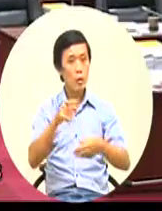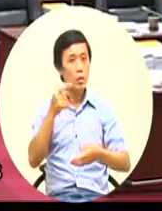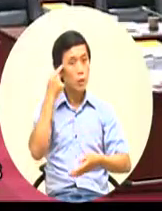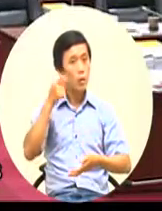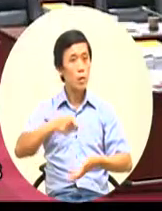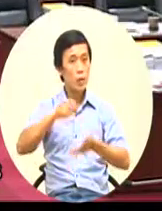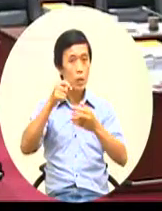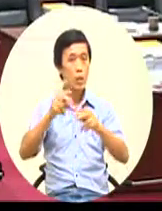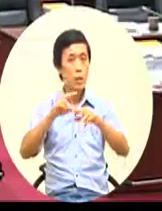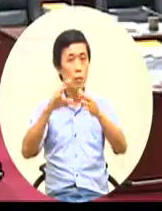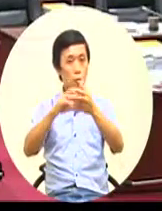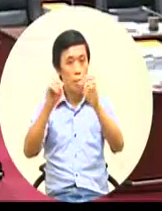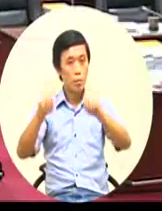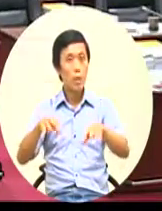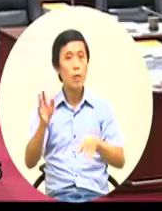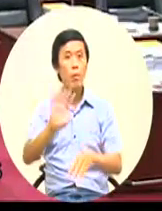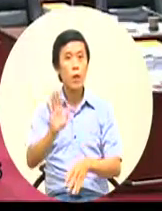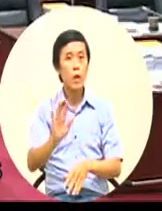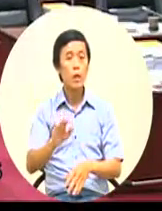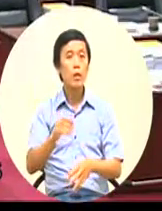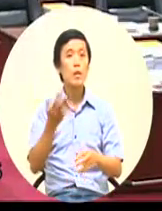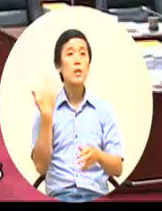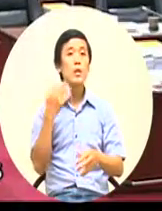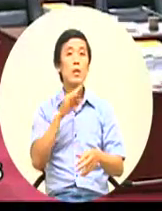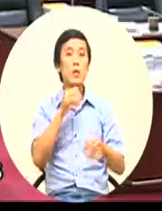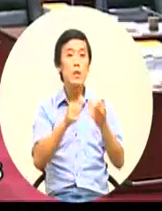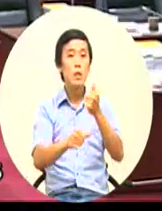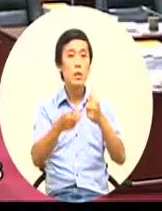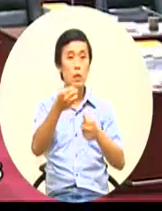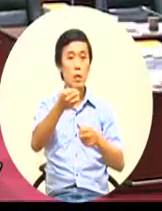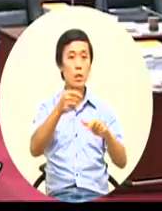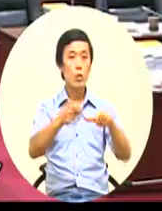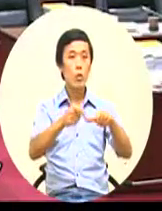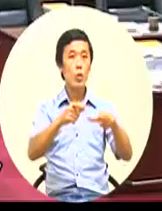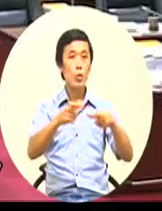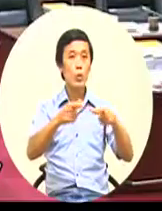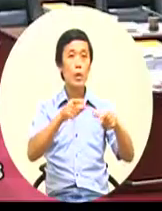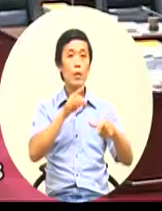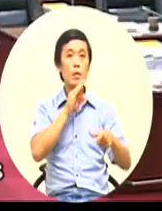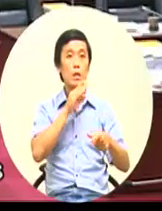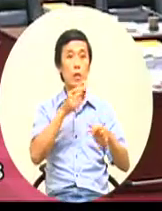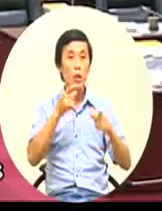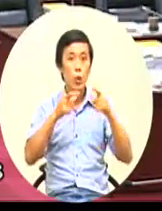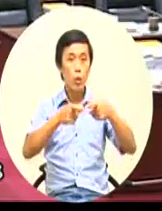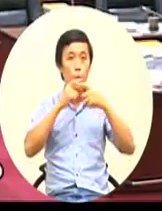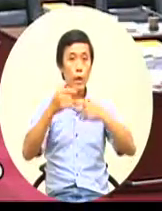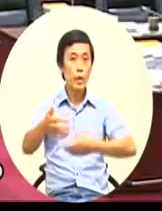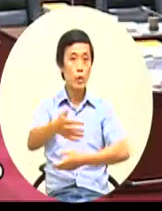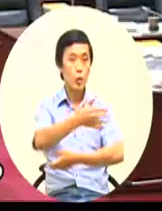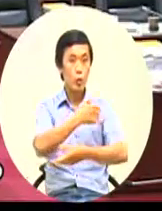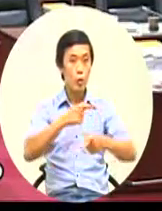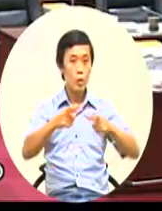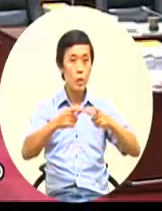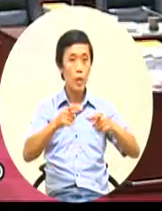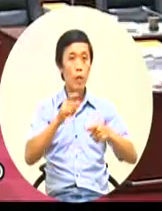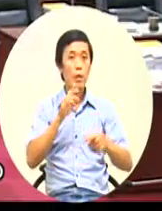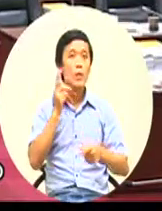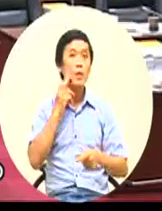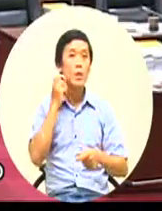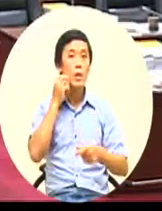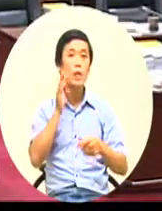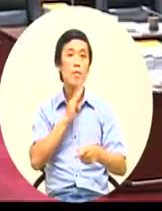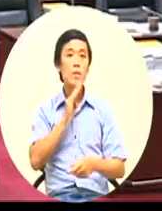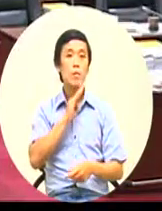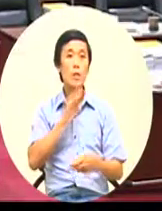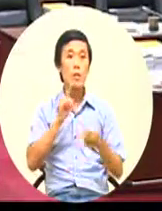生日公园是什么东西？回收厂、废铁、垃圾，它几乎是苓雅区市